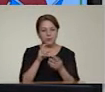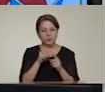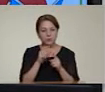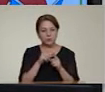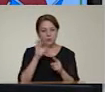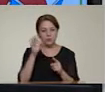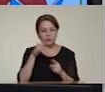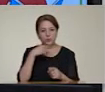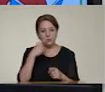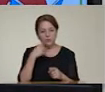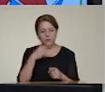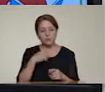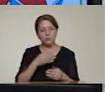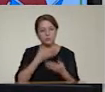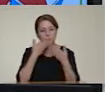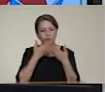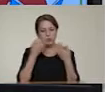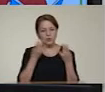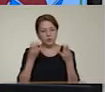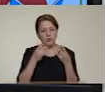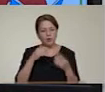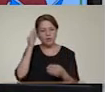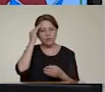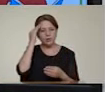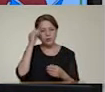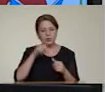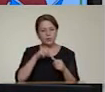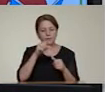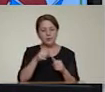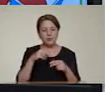to'g'ri talaffuz qilib o'qing. Ma'nosidagi